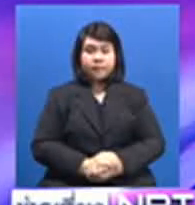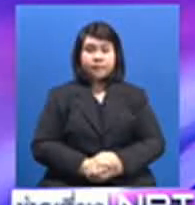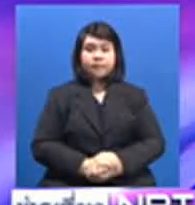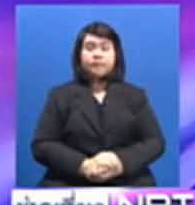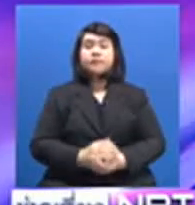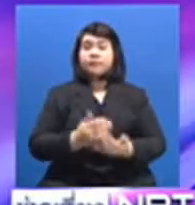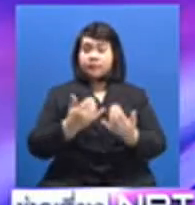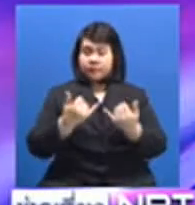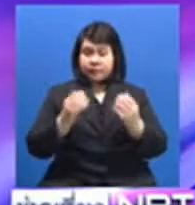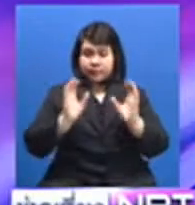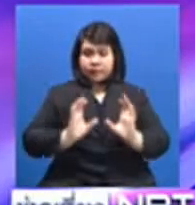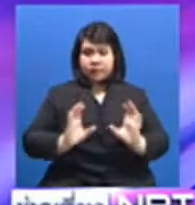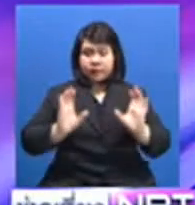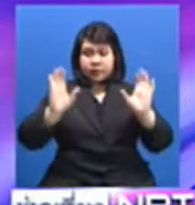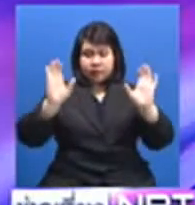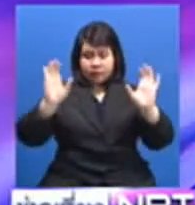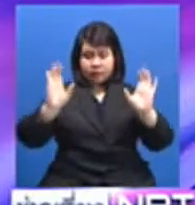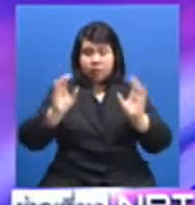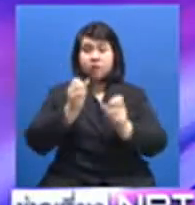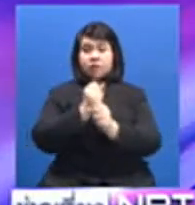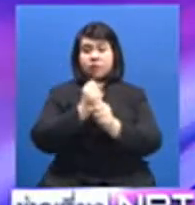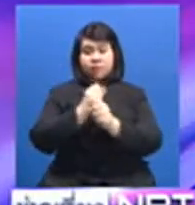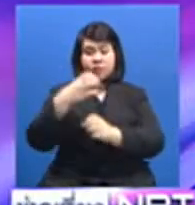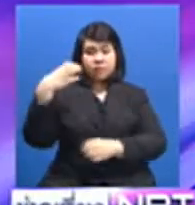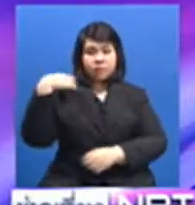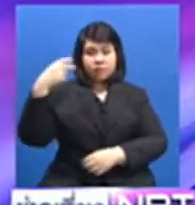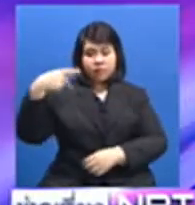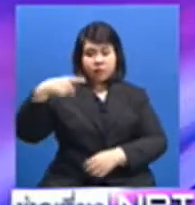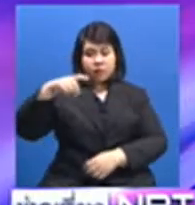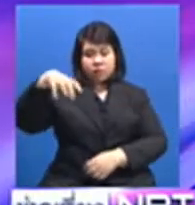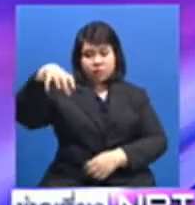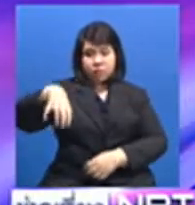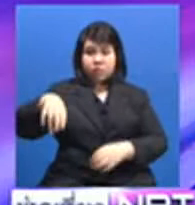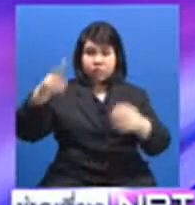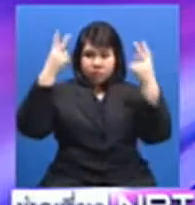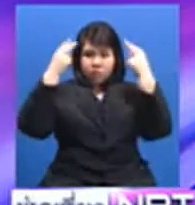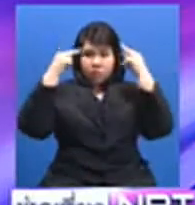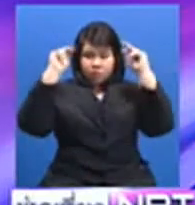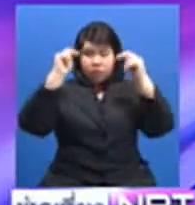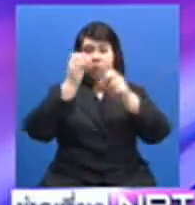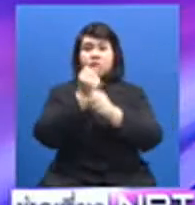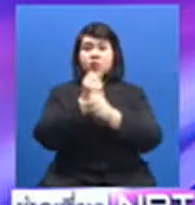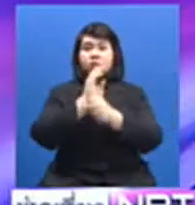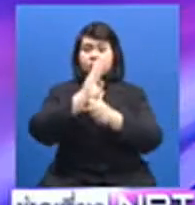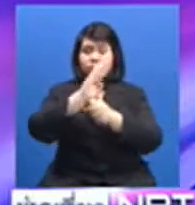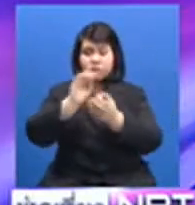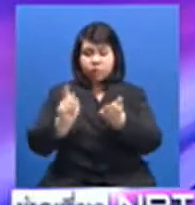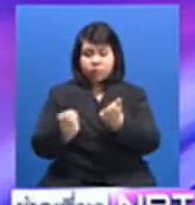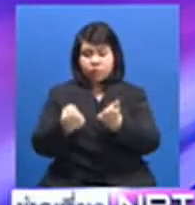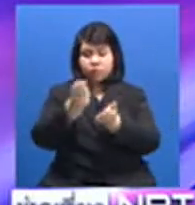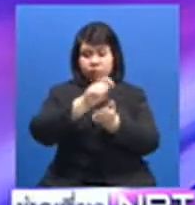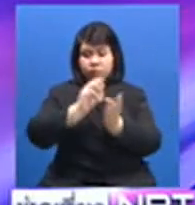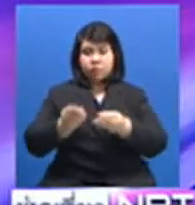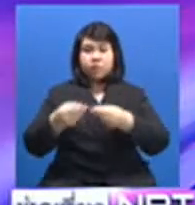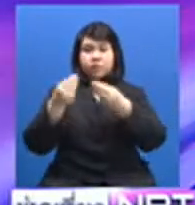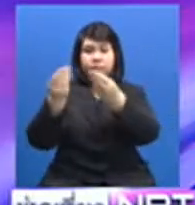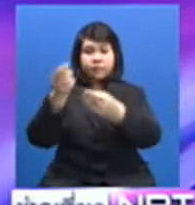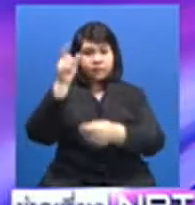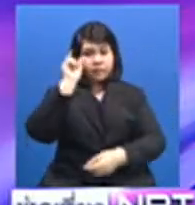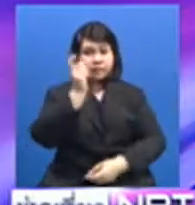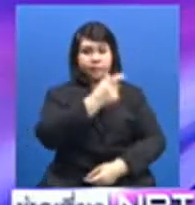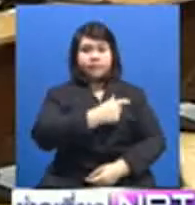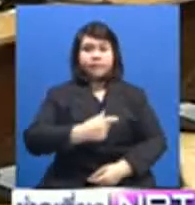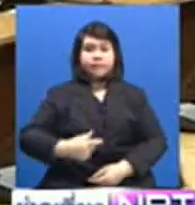ข้าราชการสำนักงานปลัดสำนักนายกรัฐมนตรีร่วมทำบุญถวายเป็นพระราชกุศลแด่พระบาทสมเด็จพระเจ้าอยู่หัว